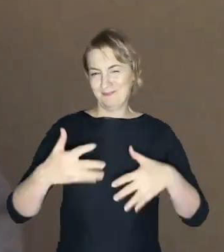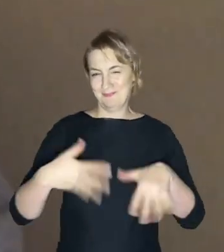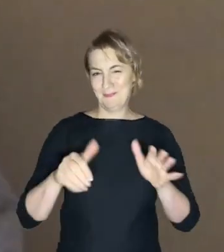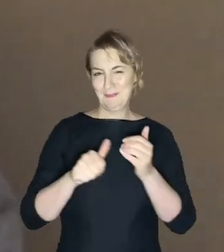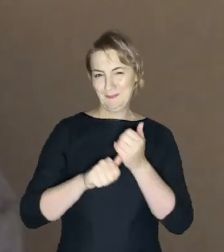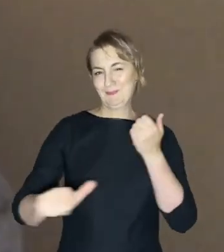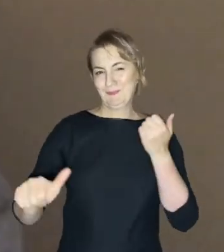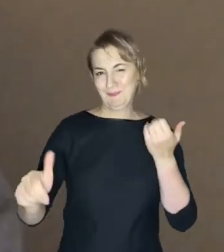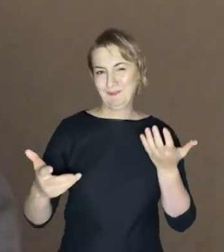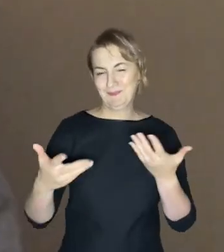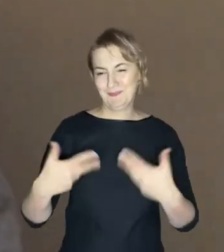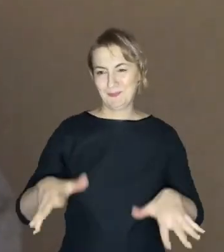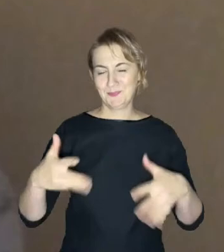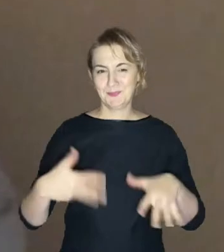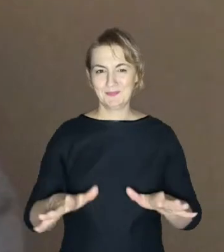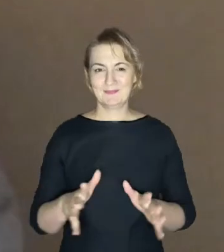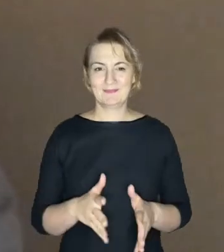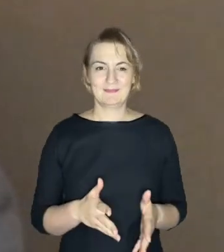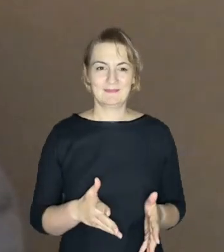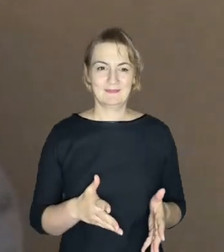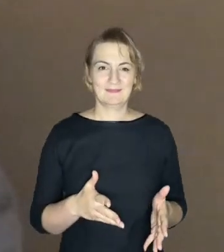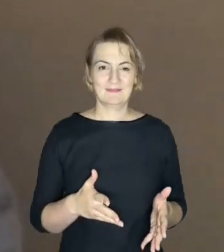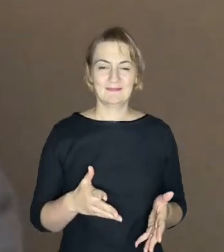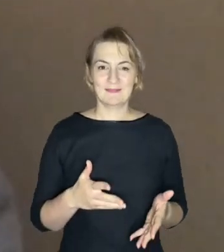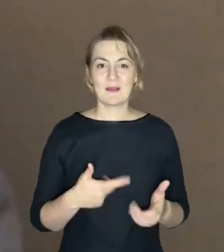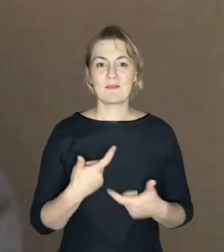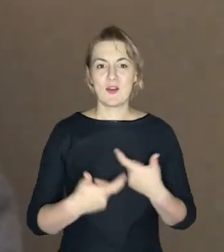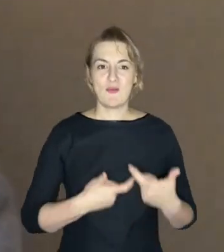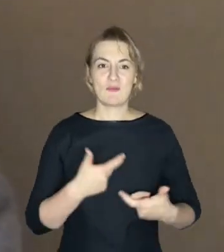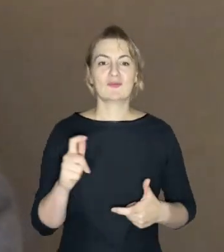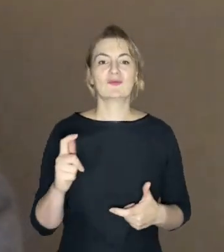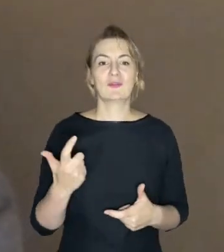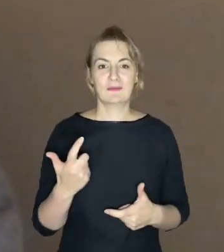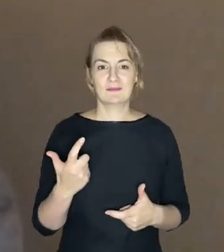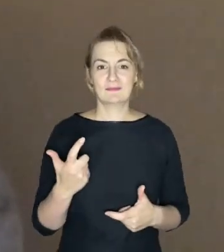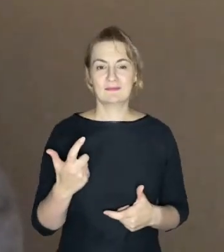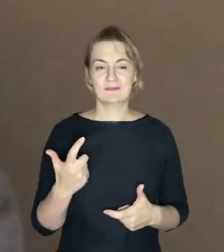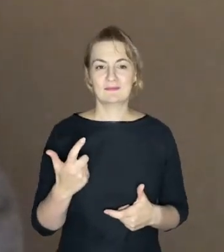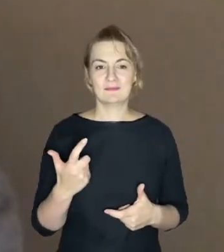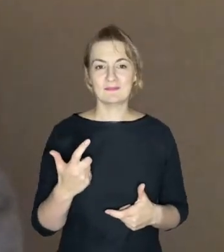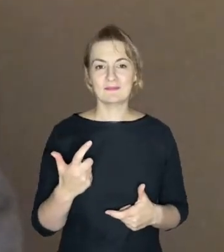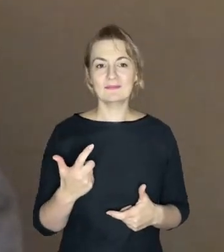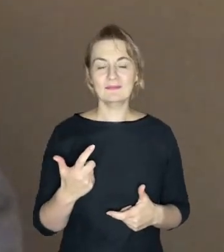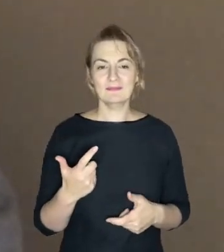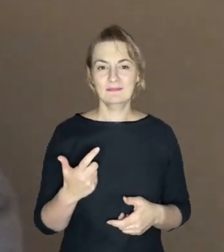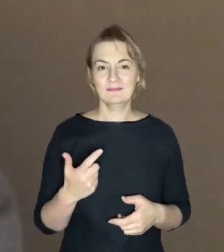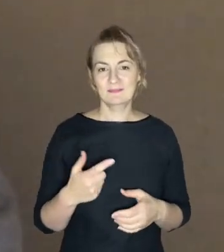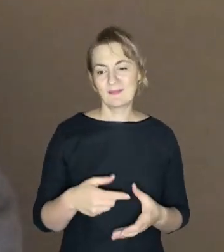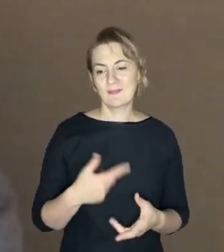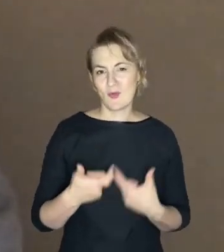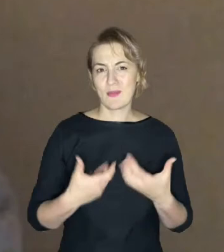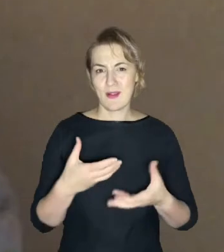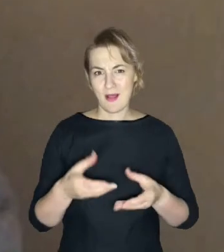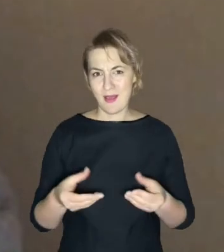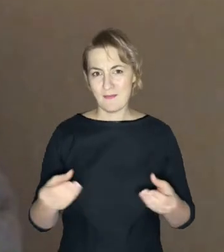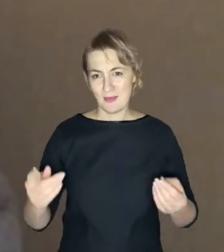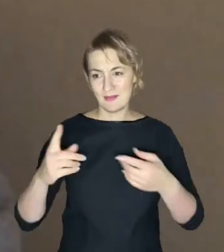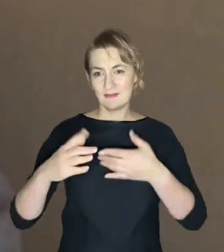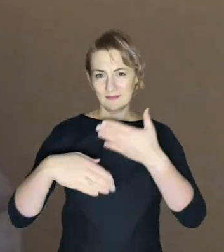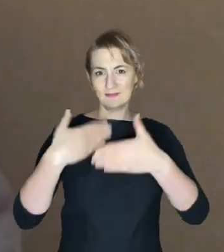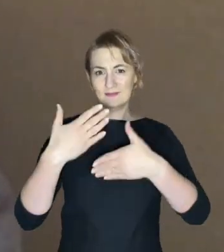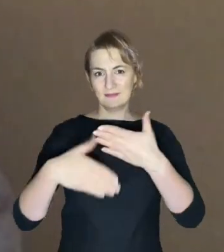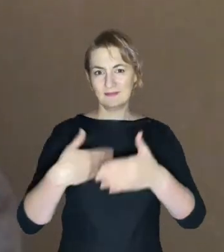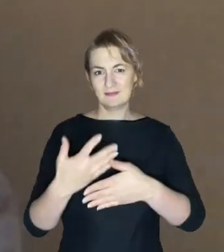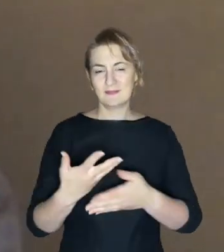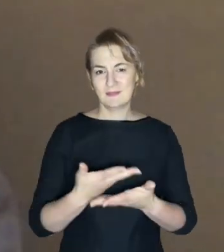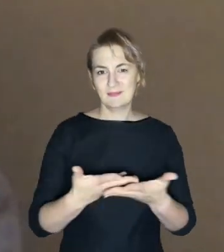resztki tego procesu i w ten sposób tworzymy w pewnym sensie glebę dla następnych